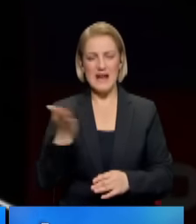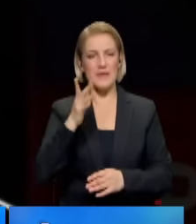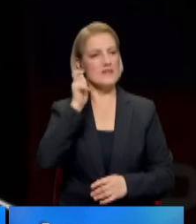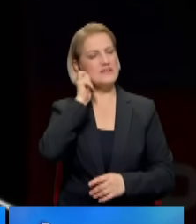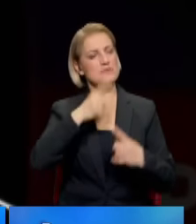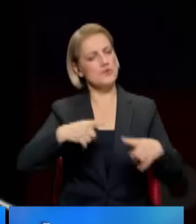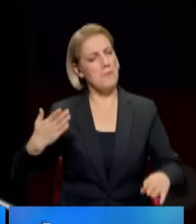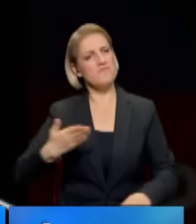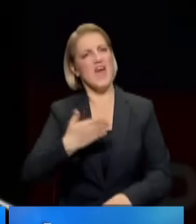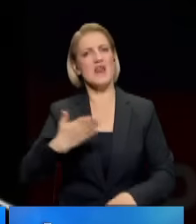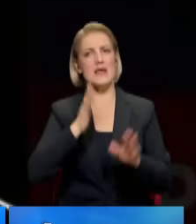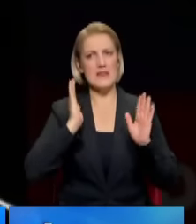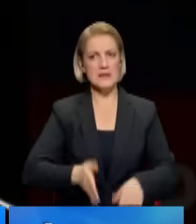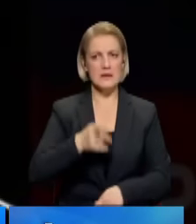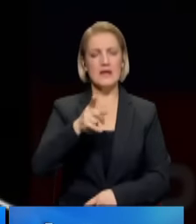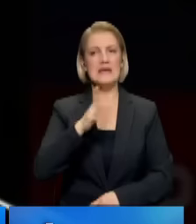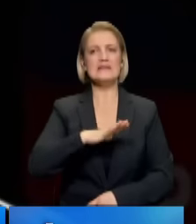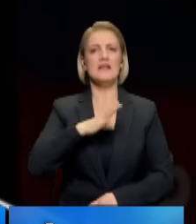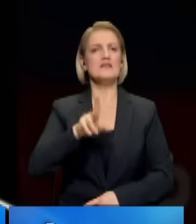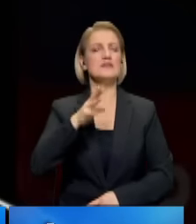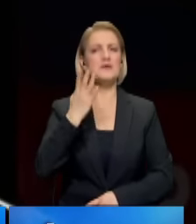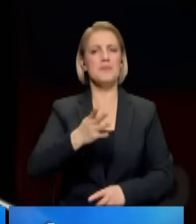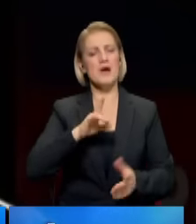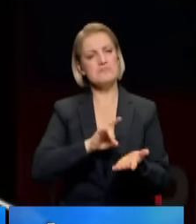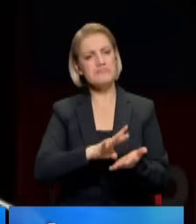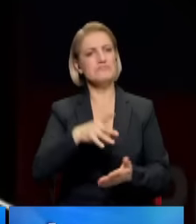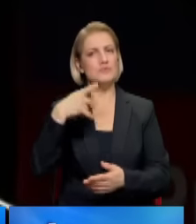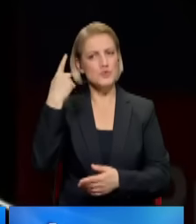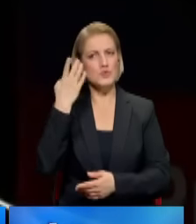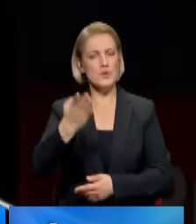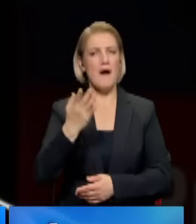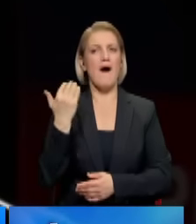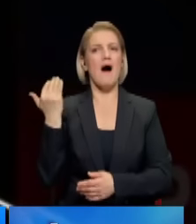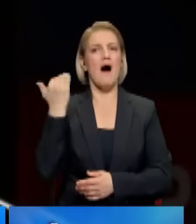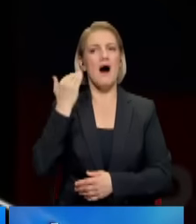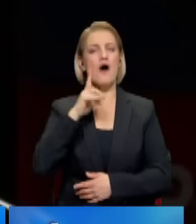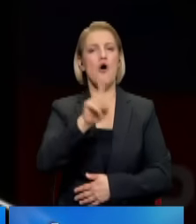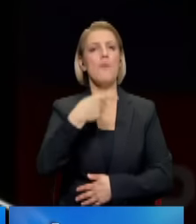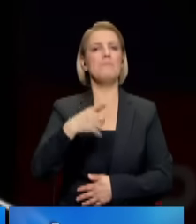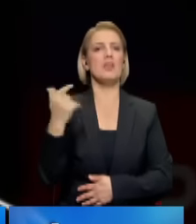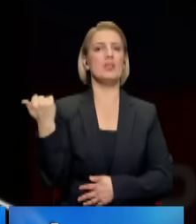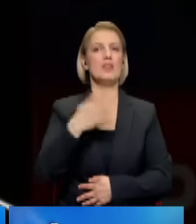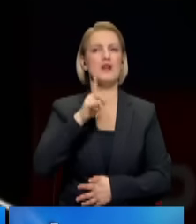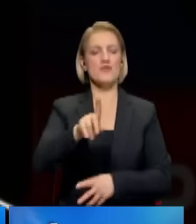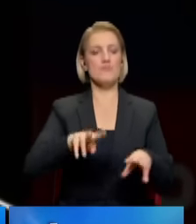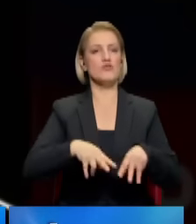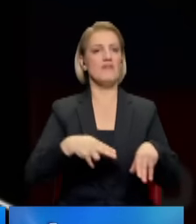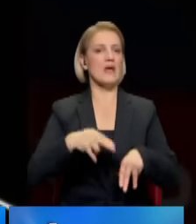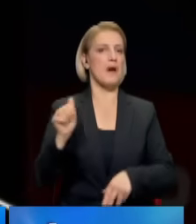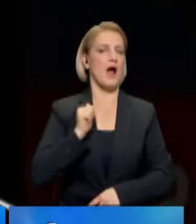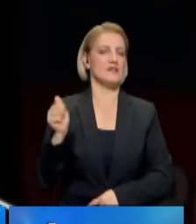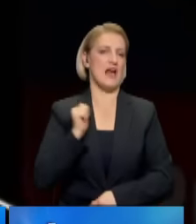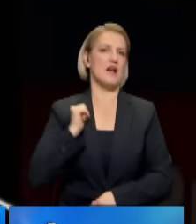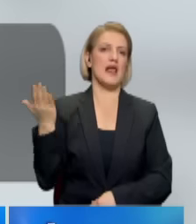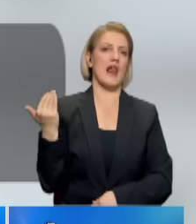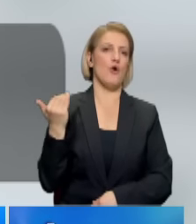disiplin kurullarına verin. Dilediğiniz kadar ihraç edin. Arkadan on binlerce Mustafa Kemal'in